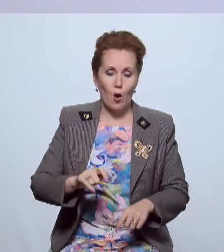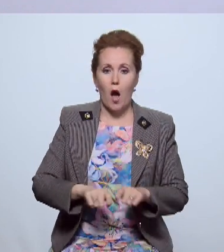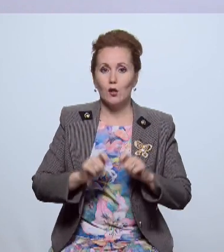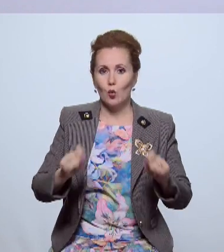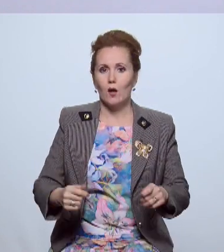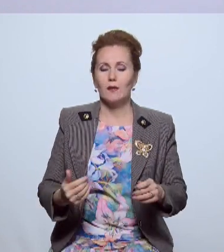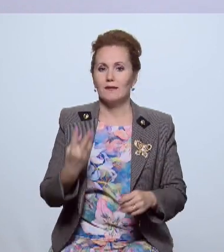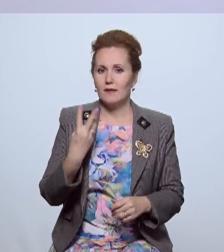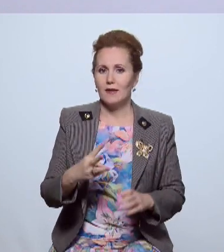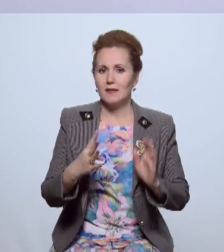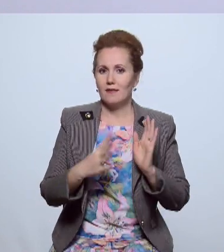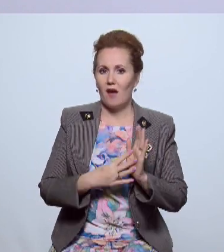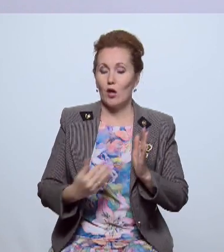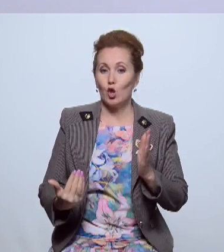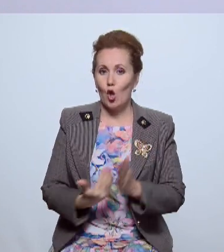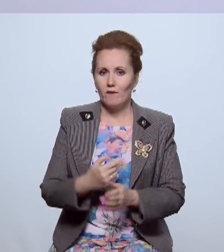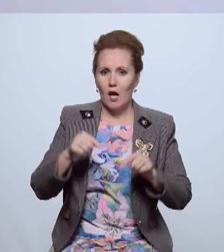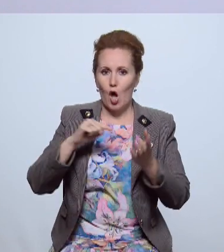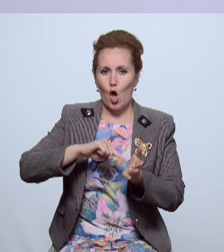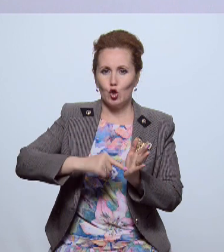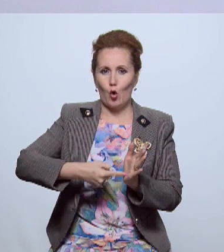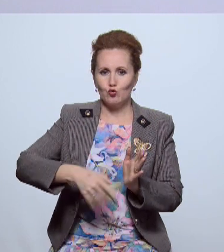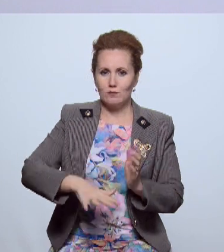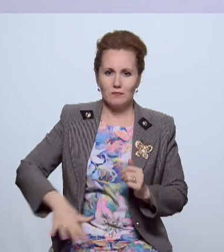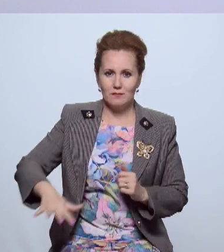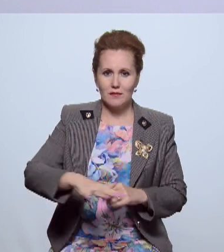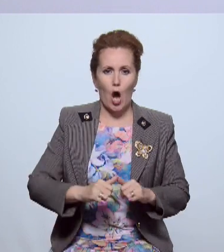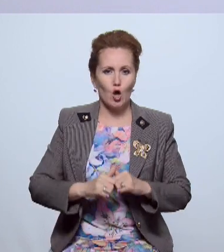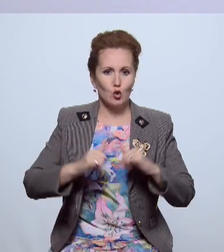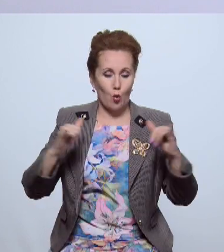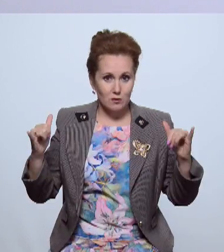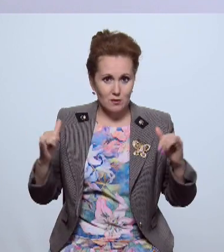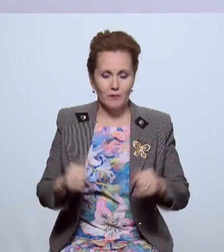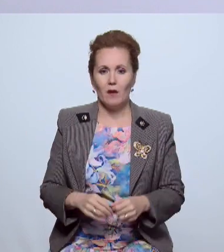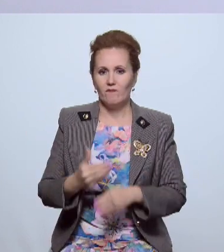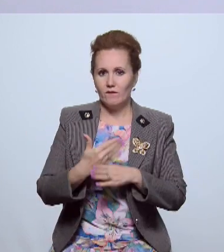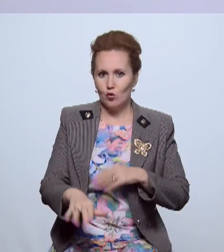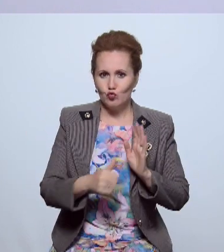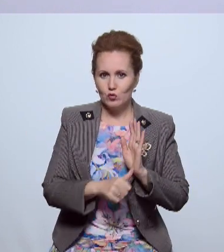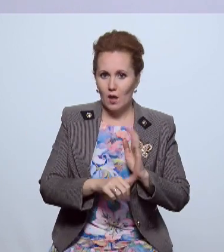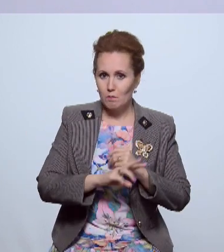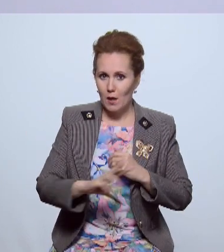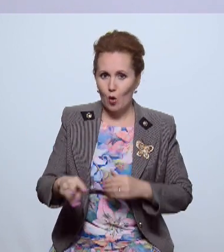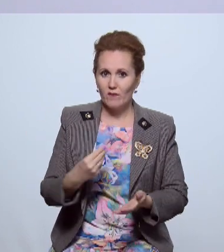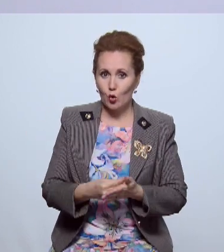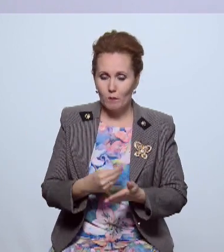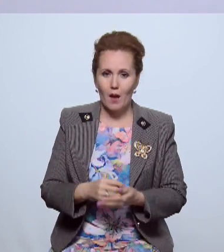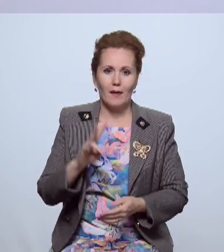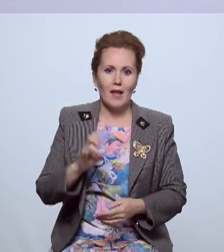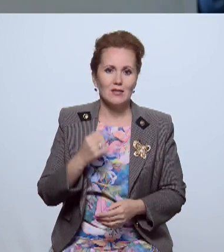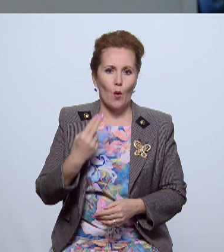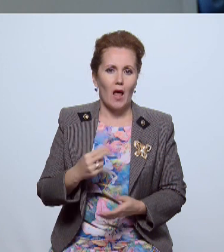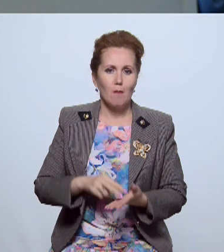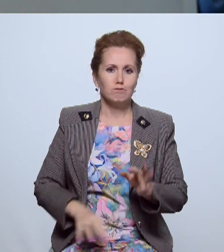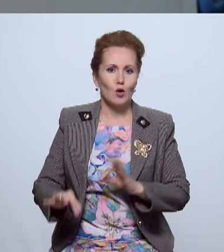новых точек роста. На обновление материально-технической базы выделено 60 миллионов рублей по национальному проекту